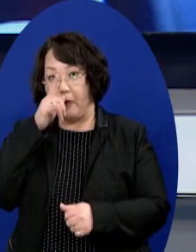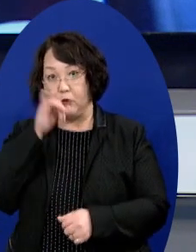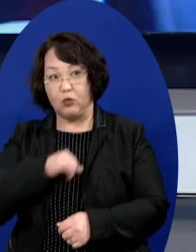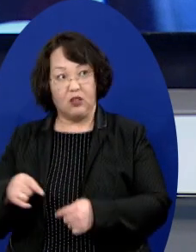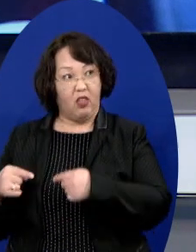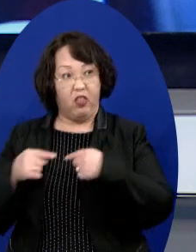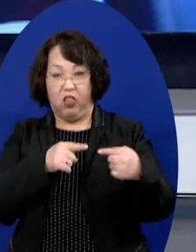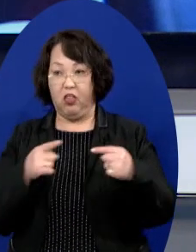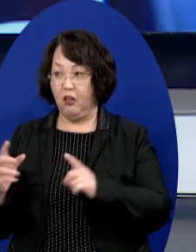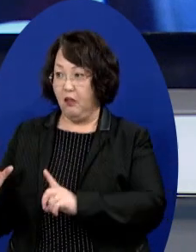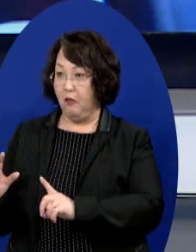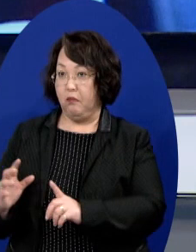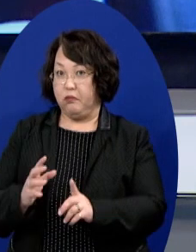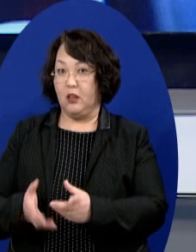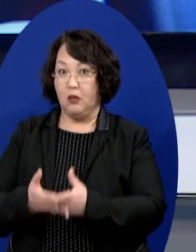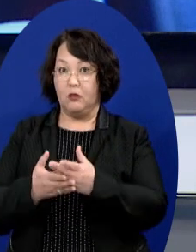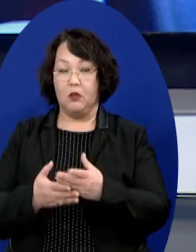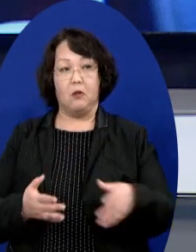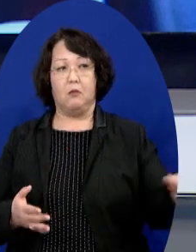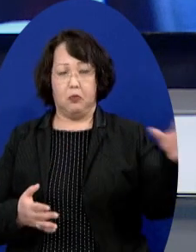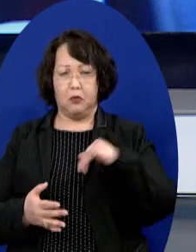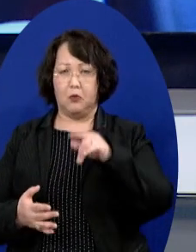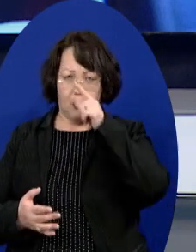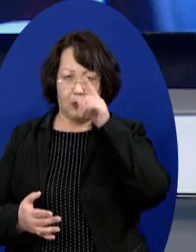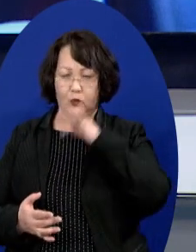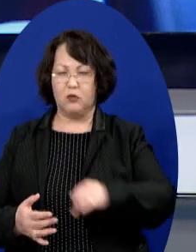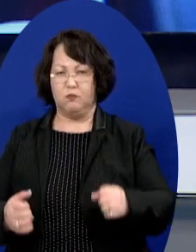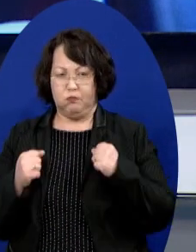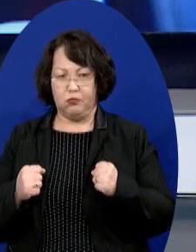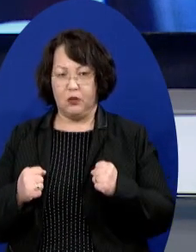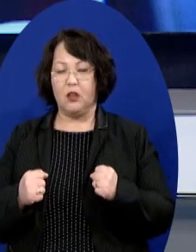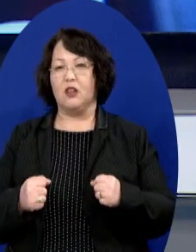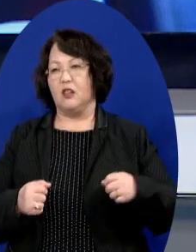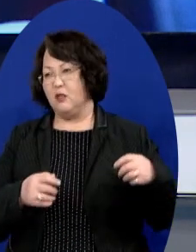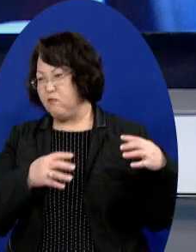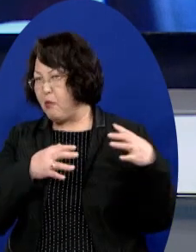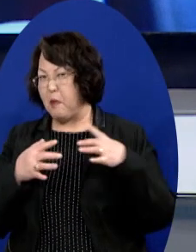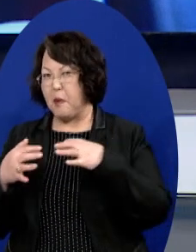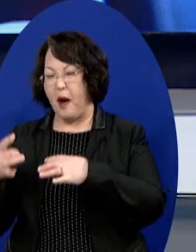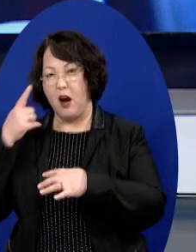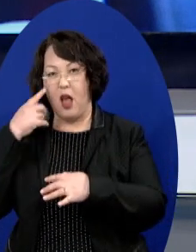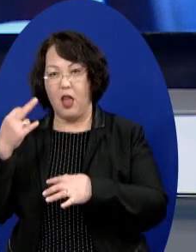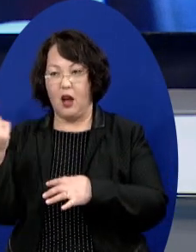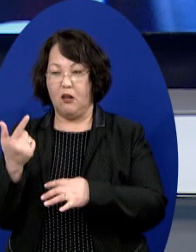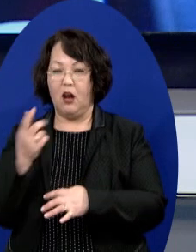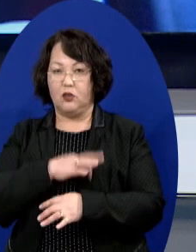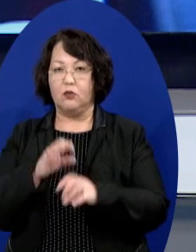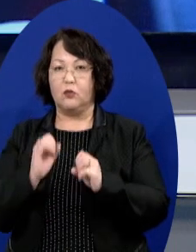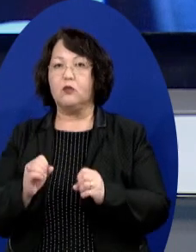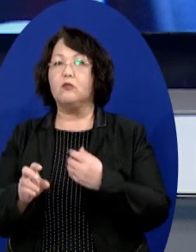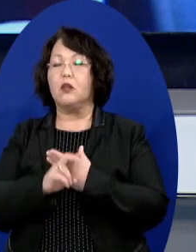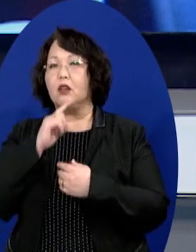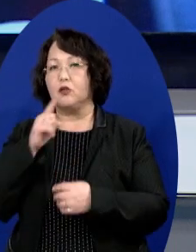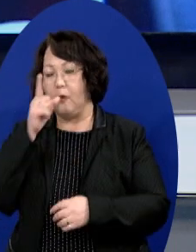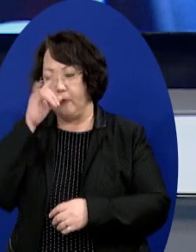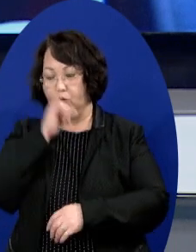учруулах юм бол бидэнд хиндэж байхгүй бүх хэрэгсэл байгаа. Шаардлагатай бол үнийг ашиглах болно гэж мэдгджээ. За энэ нь Оросын баллистик